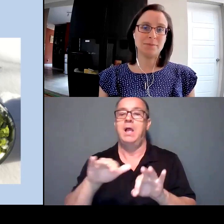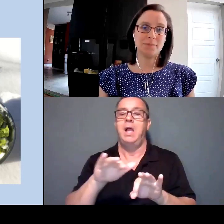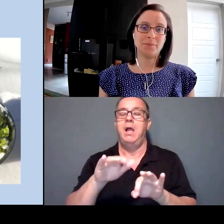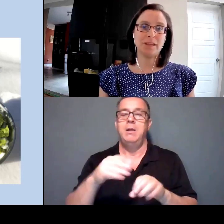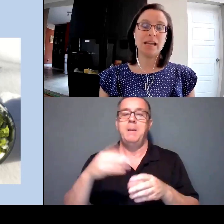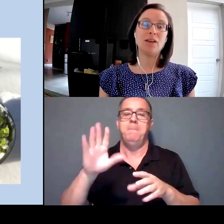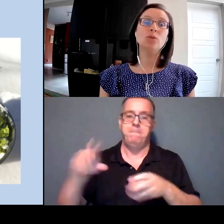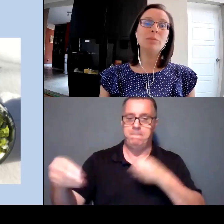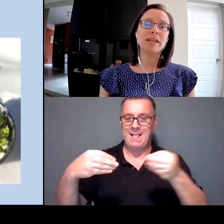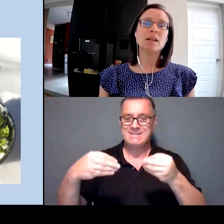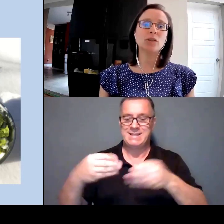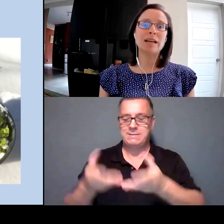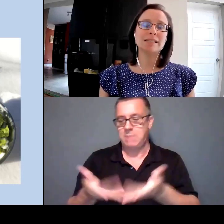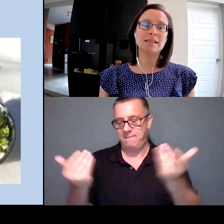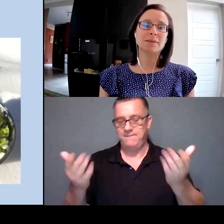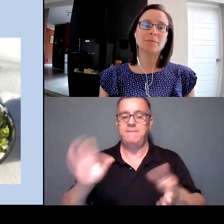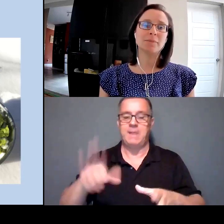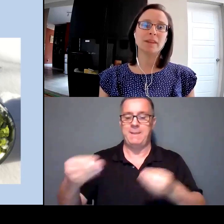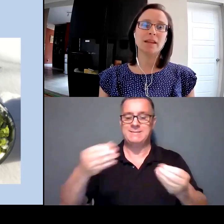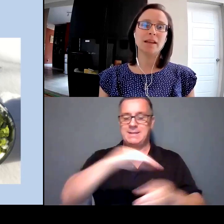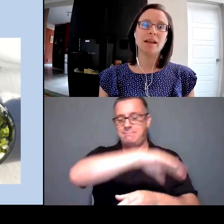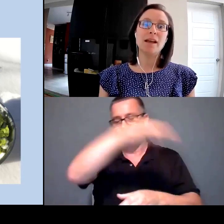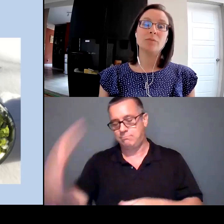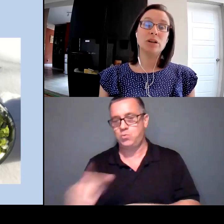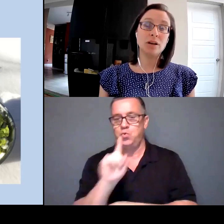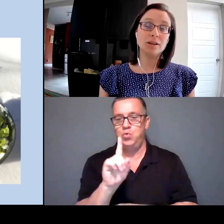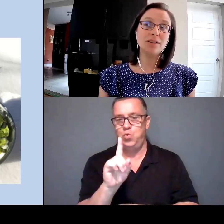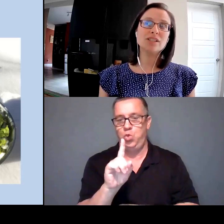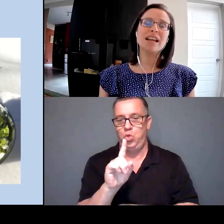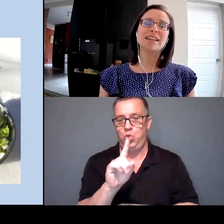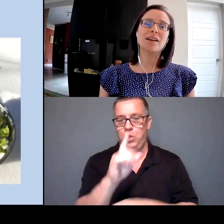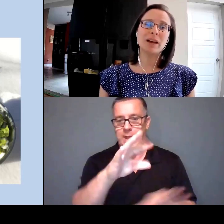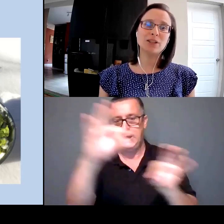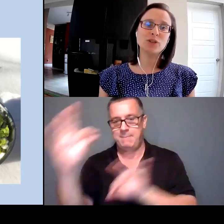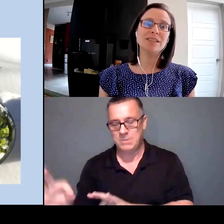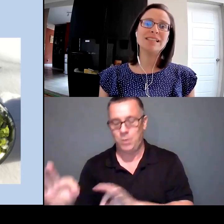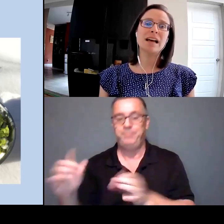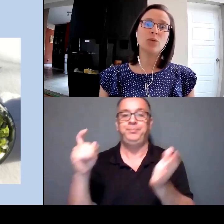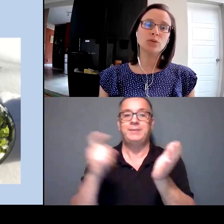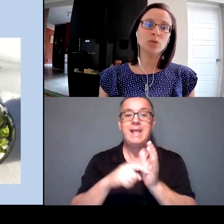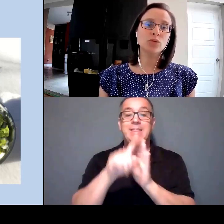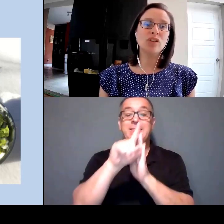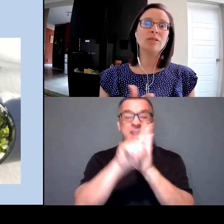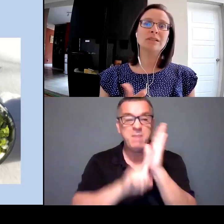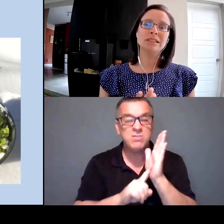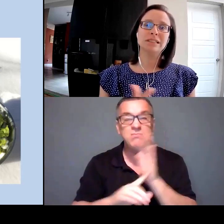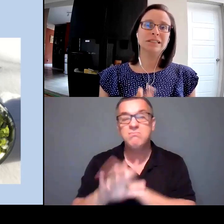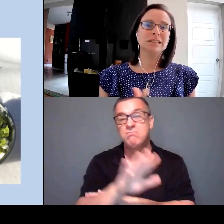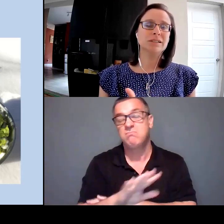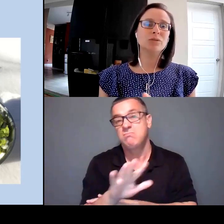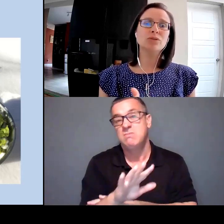plastique. OK? Une épaisseur de plastique. Puis là, lorsque la température descend autour de